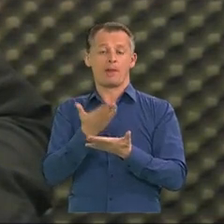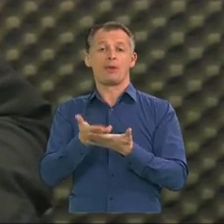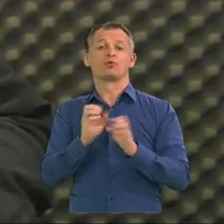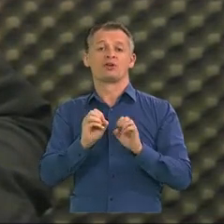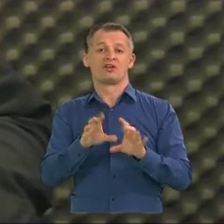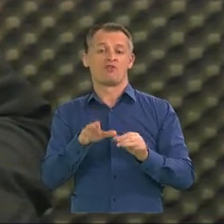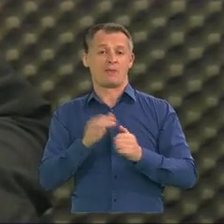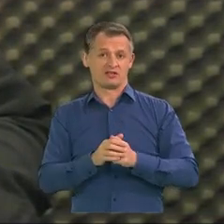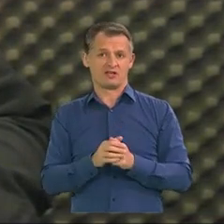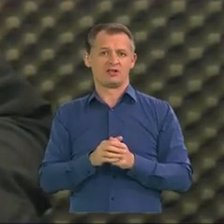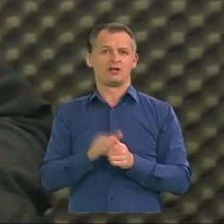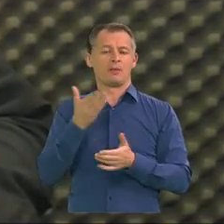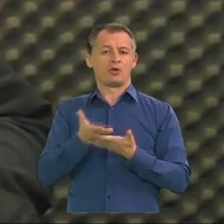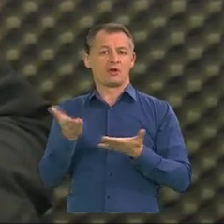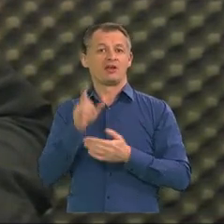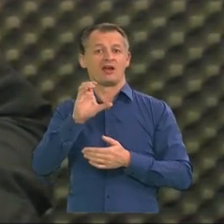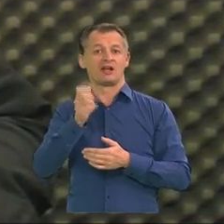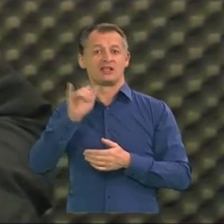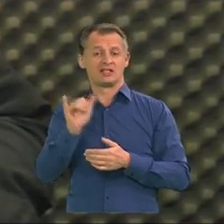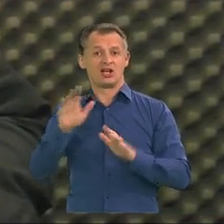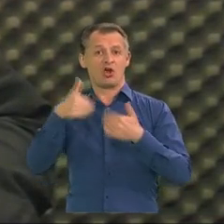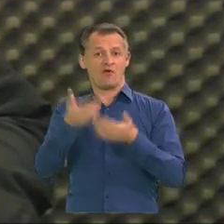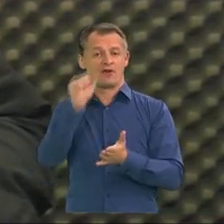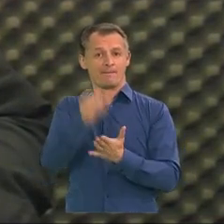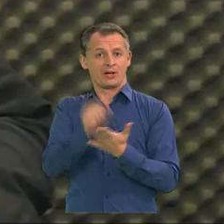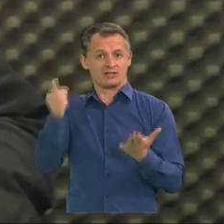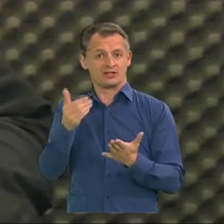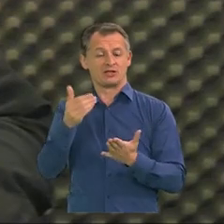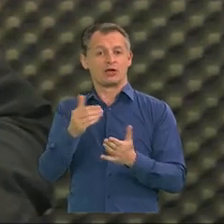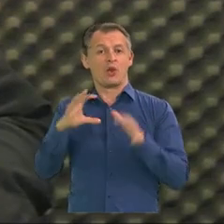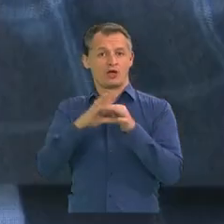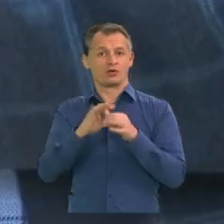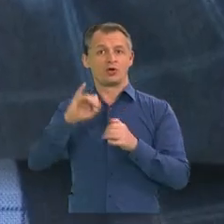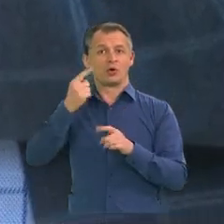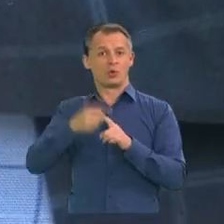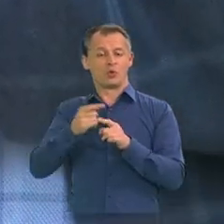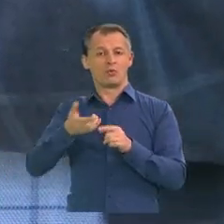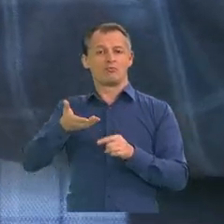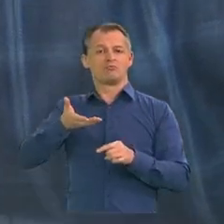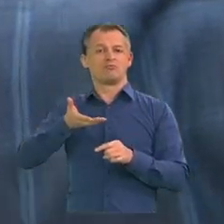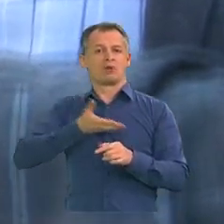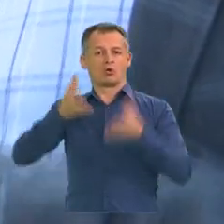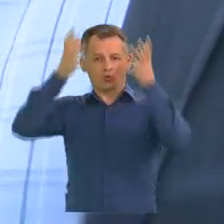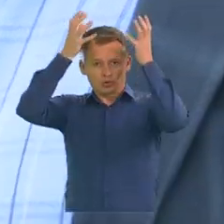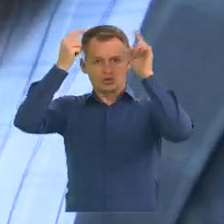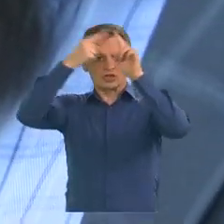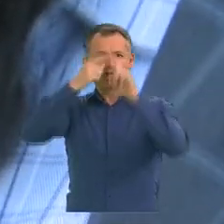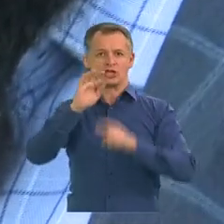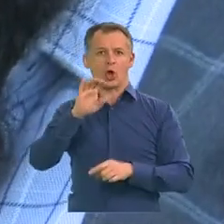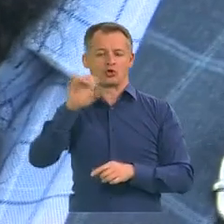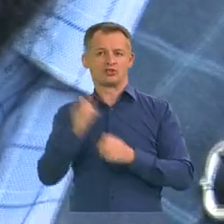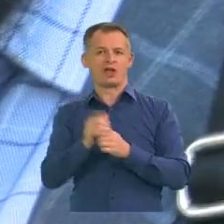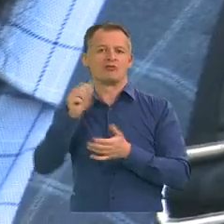Cristi Călin le oferă presei cu referire la înalt preasfințitul Teodosie. Cristi Călin a fost exmatriculat în 2013